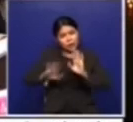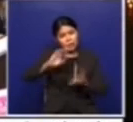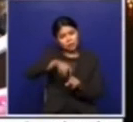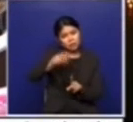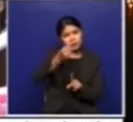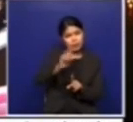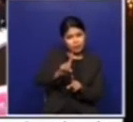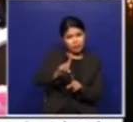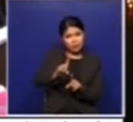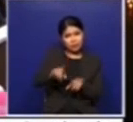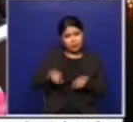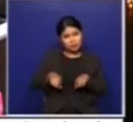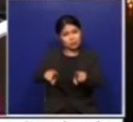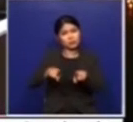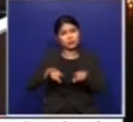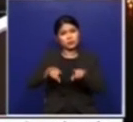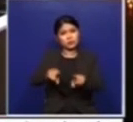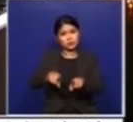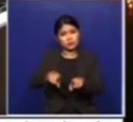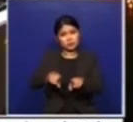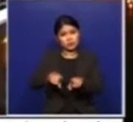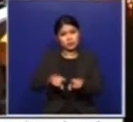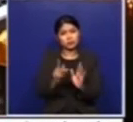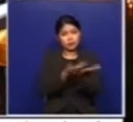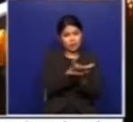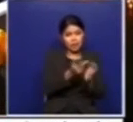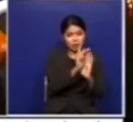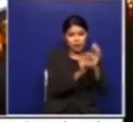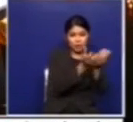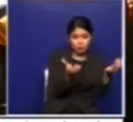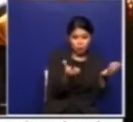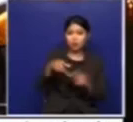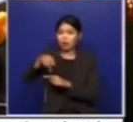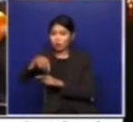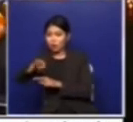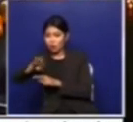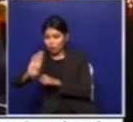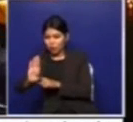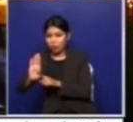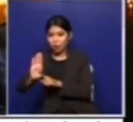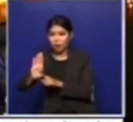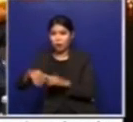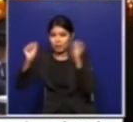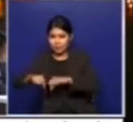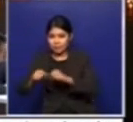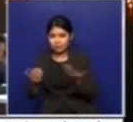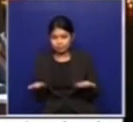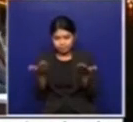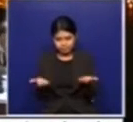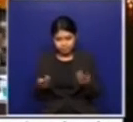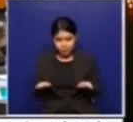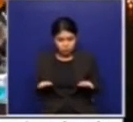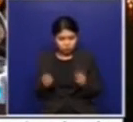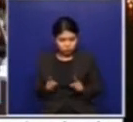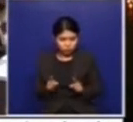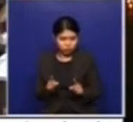ายนคู่กับขนานไปกับการพิจารณารัฐธรรมนูญนั่นแหละครับสมมติว่าเสร็จลงได้ในเดือนธันวาหรือม